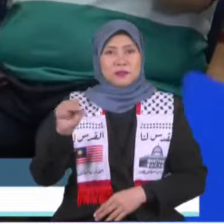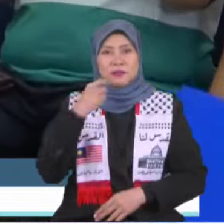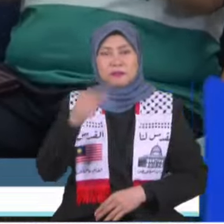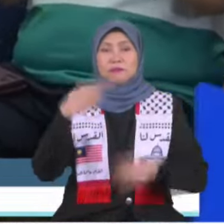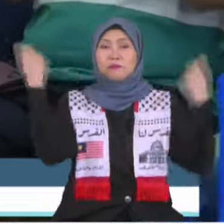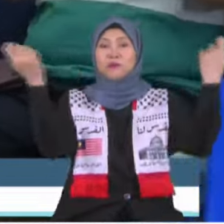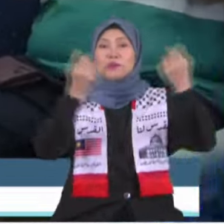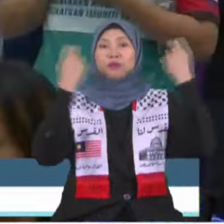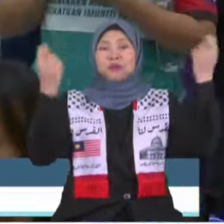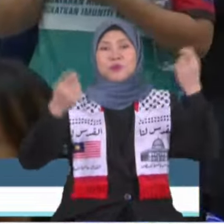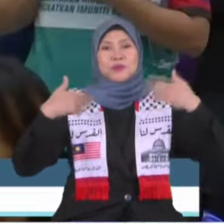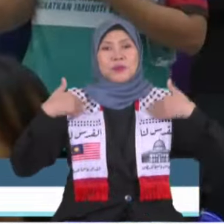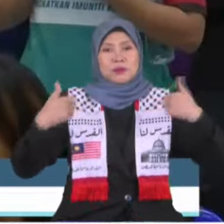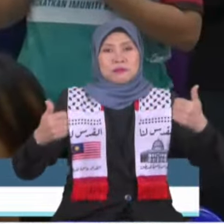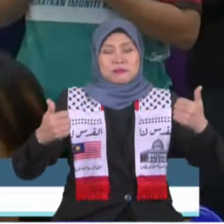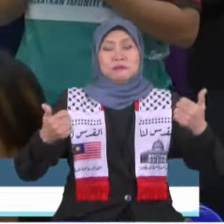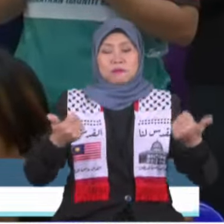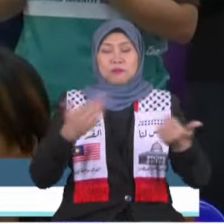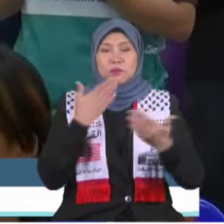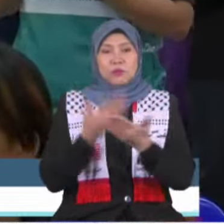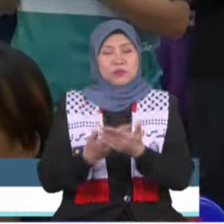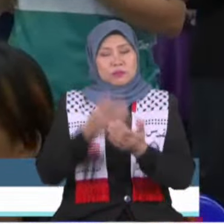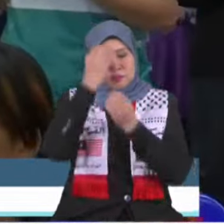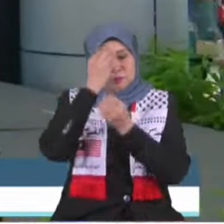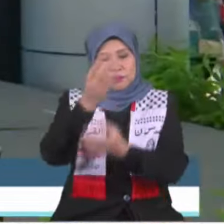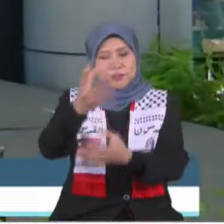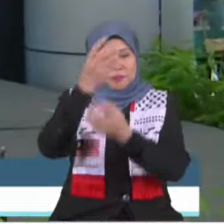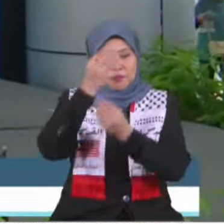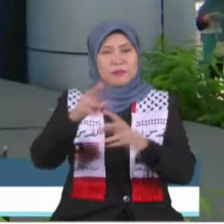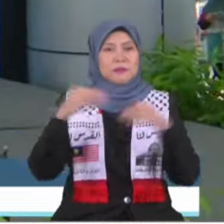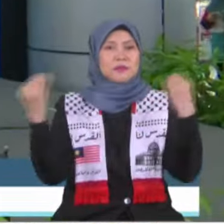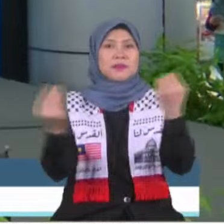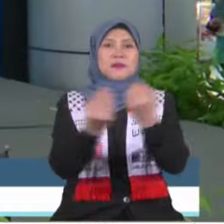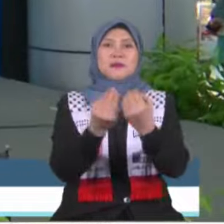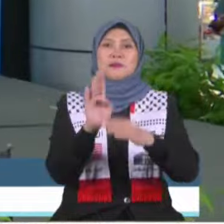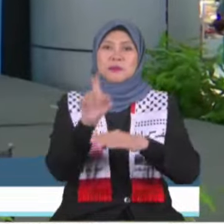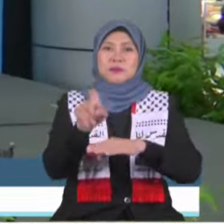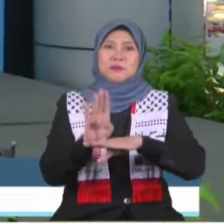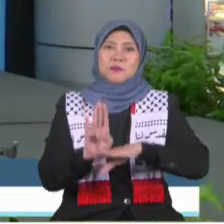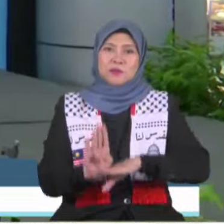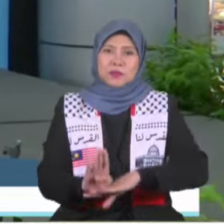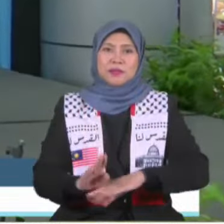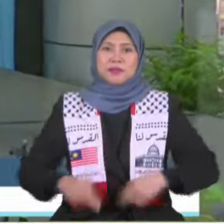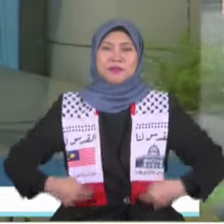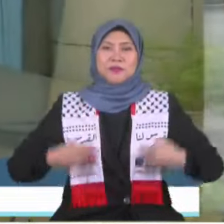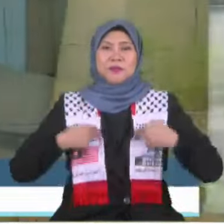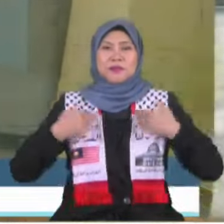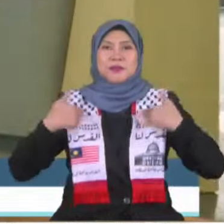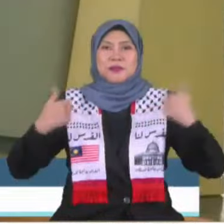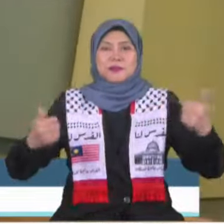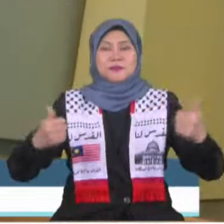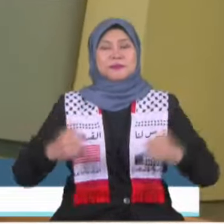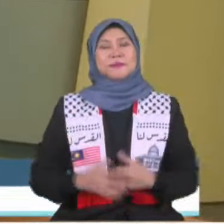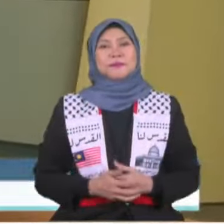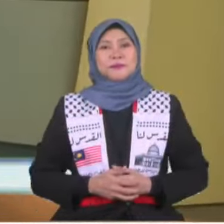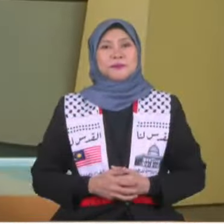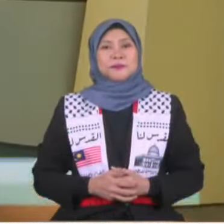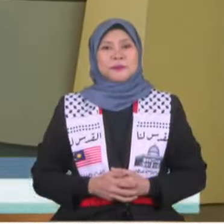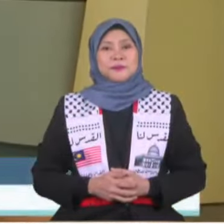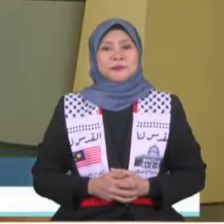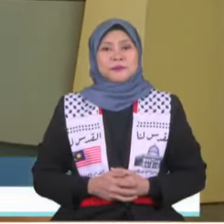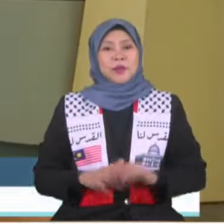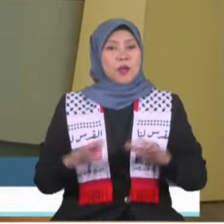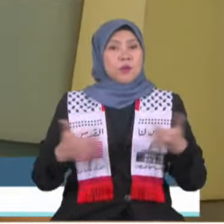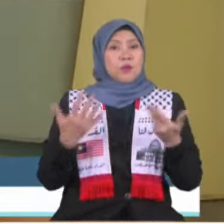Karnival Labuan Sihat pendekatan terbaik untuk mendedahkan masyarakat tentang budaya hidup sihat. Untuk melahirkan rakyat